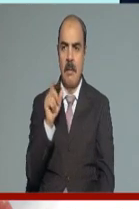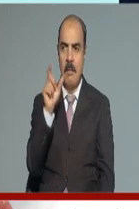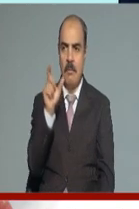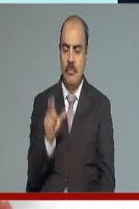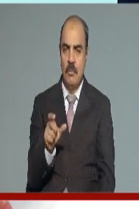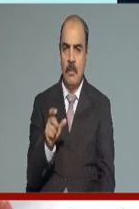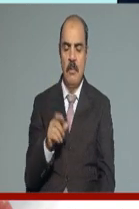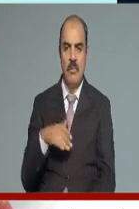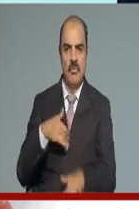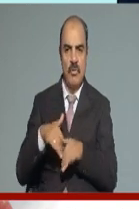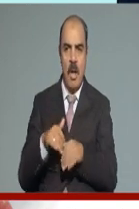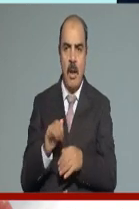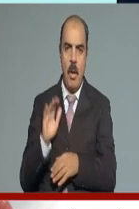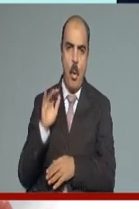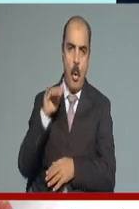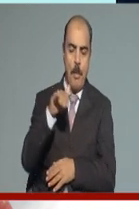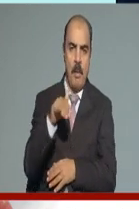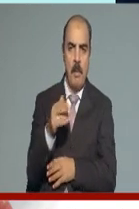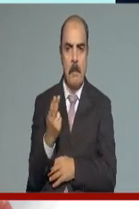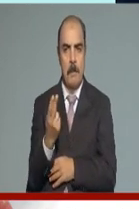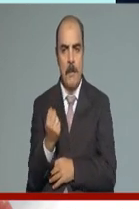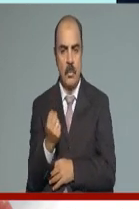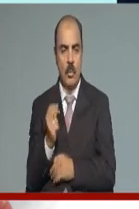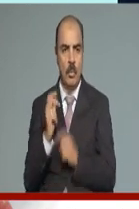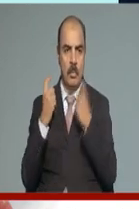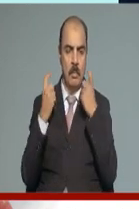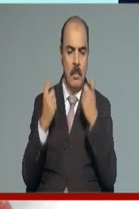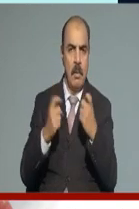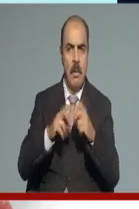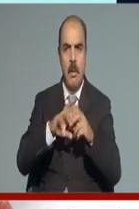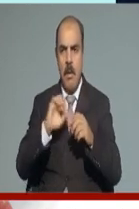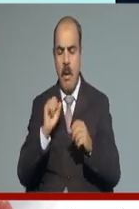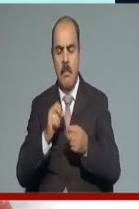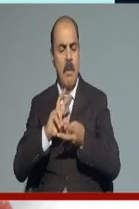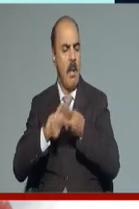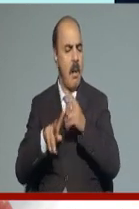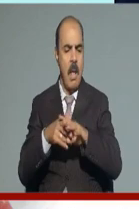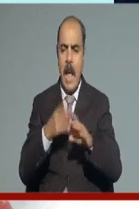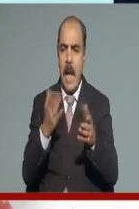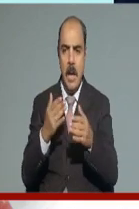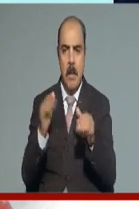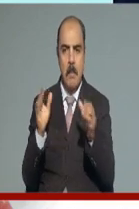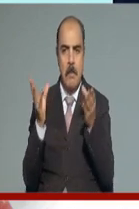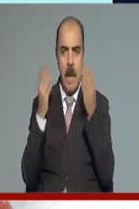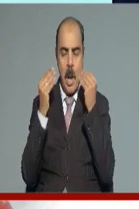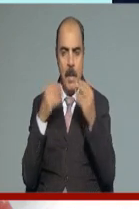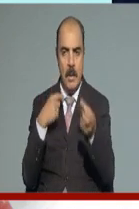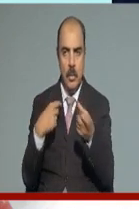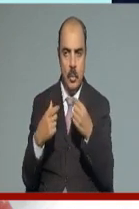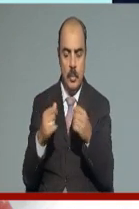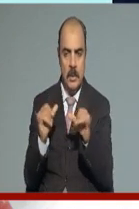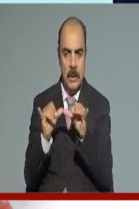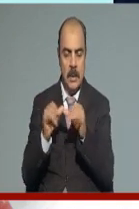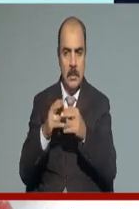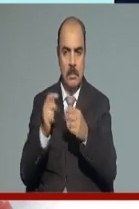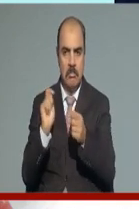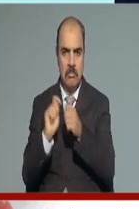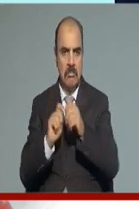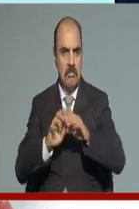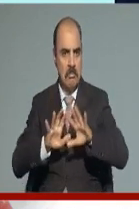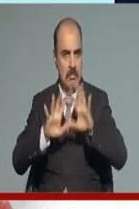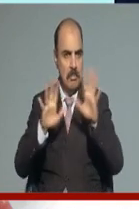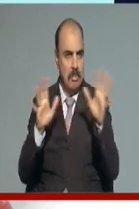في طرق في مواصلات لائقه للمواطنين او في بنيه معلوماتيه عشان نطور التكنولوجيا